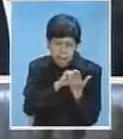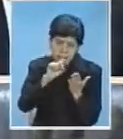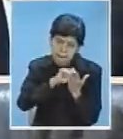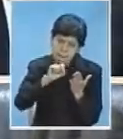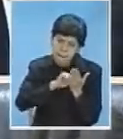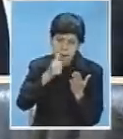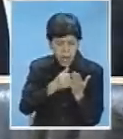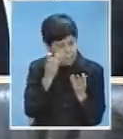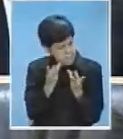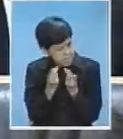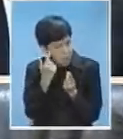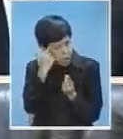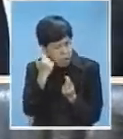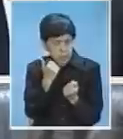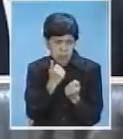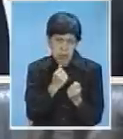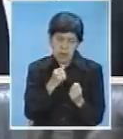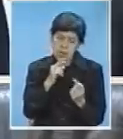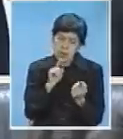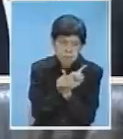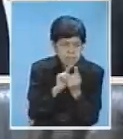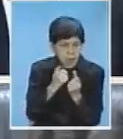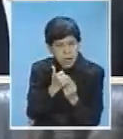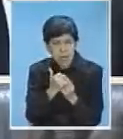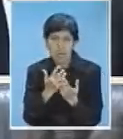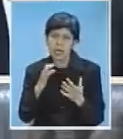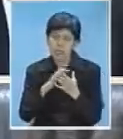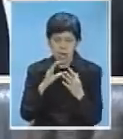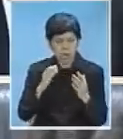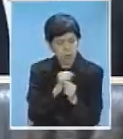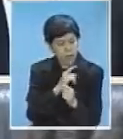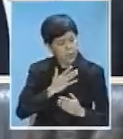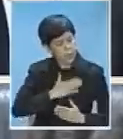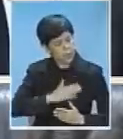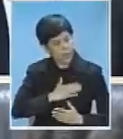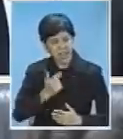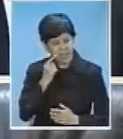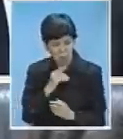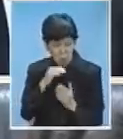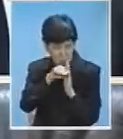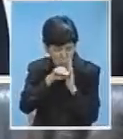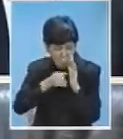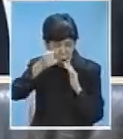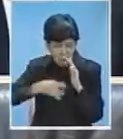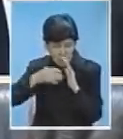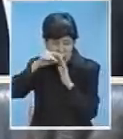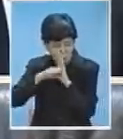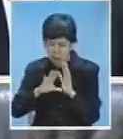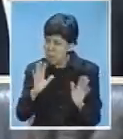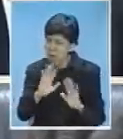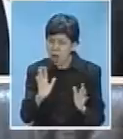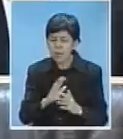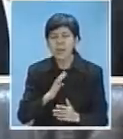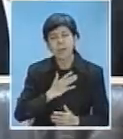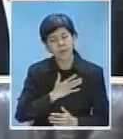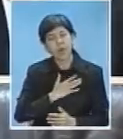ได้คิดเลขเป็นเรียนสังคมเรียนศิลปะเพื่อกล่อมกล่าวจิตใจไม่จำเป็นต้องเรียน8สาระวิชานะครับผ